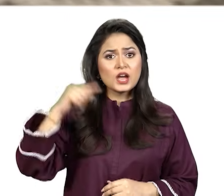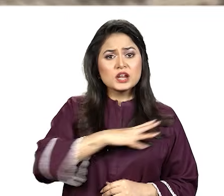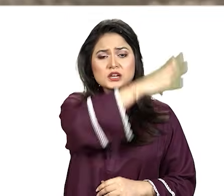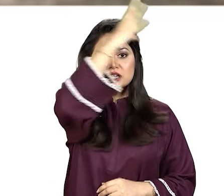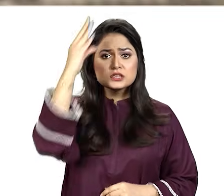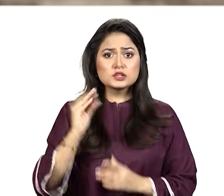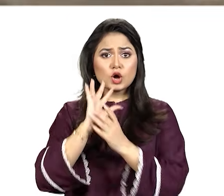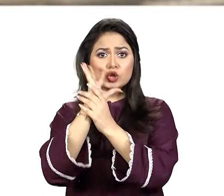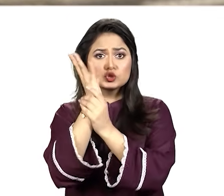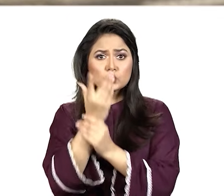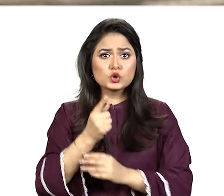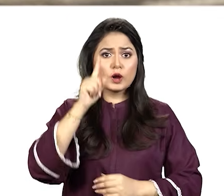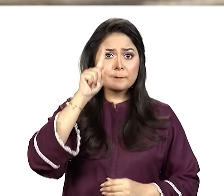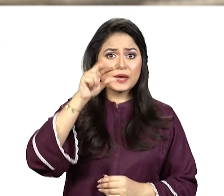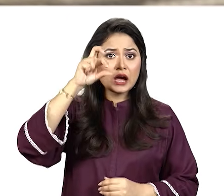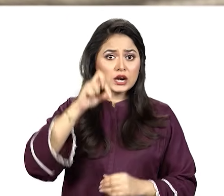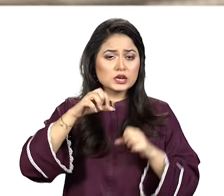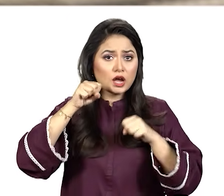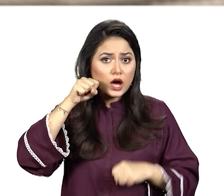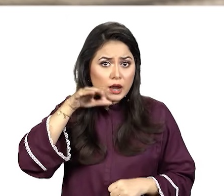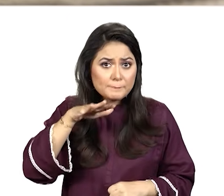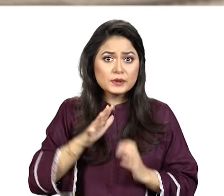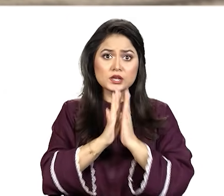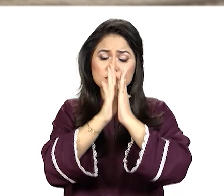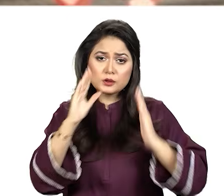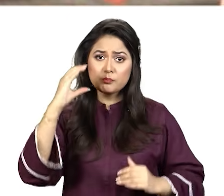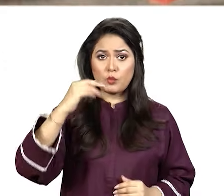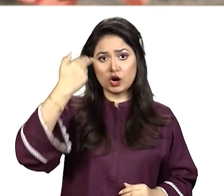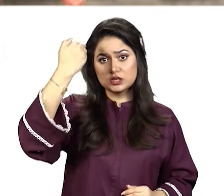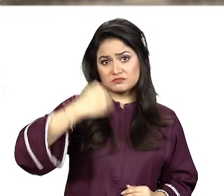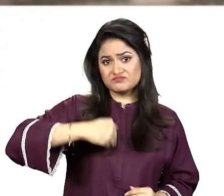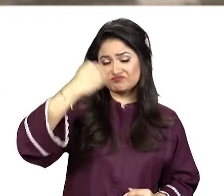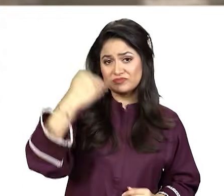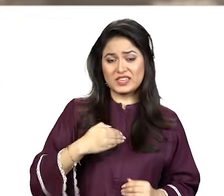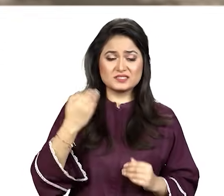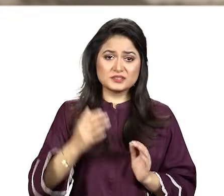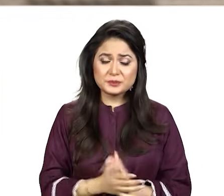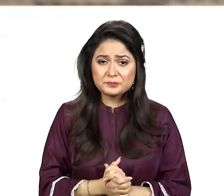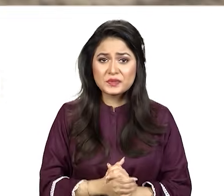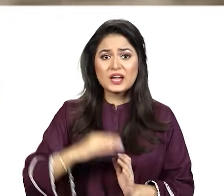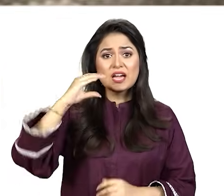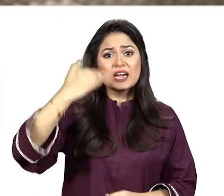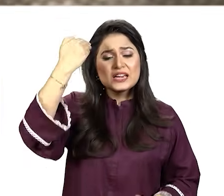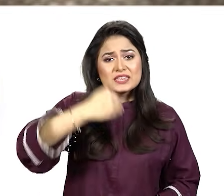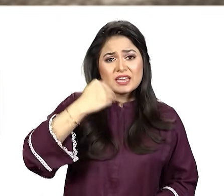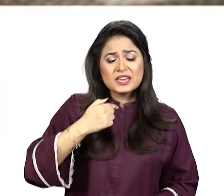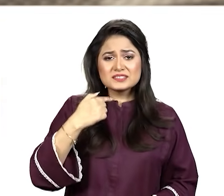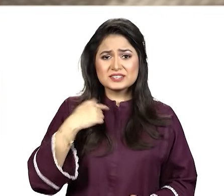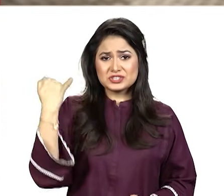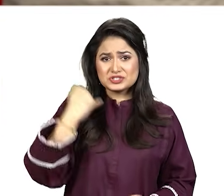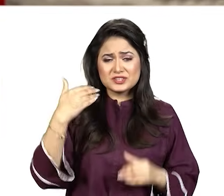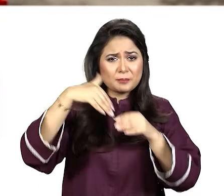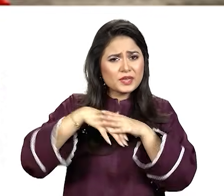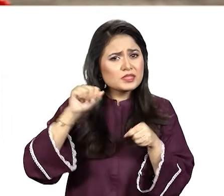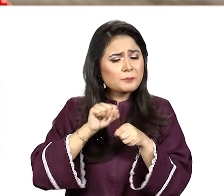ہر سال دنیا بھر میں 18 ملین سے زیادہ لوگوں میں کینسر کی تشخیص ہوتی ہے۔ کینسر سیلز جسم میں